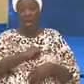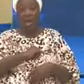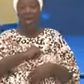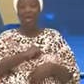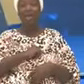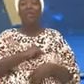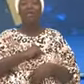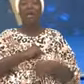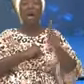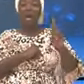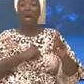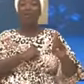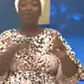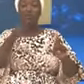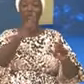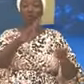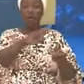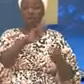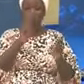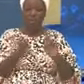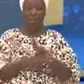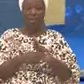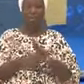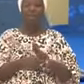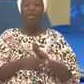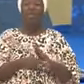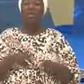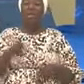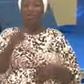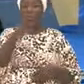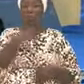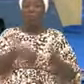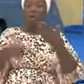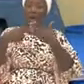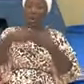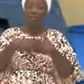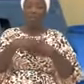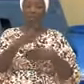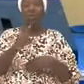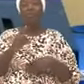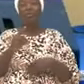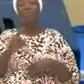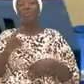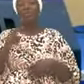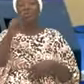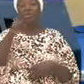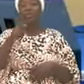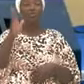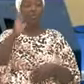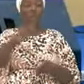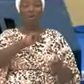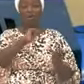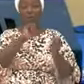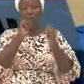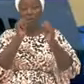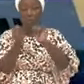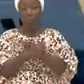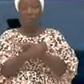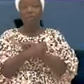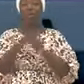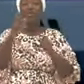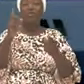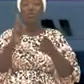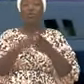vas repentir tu va restaurer tu vas retourner aux